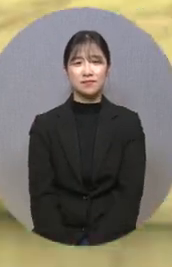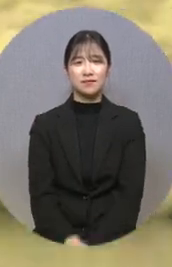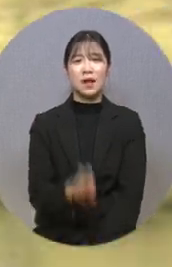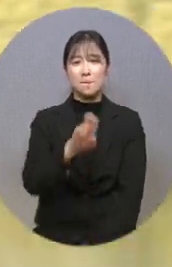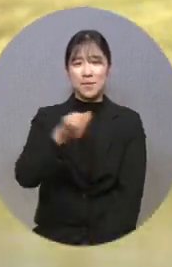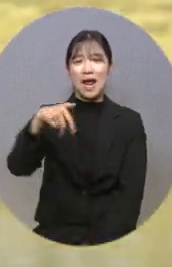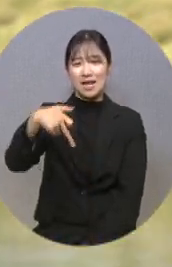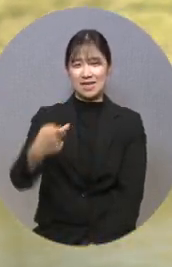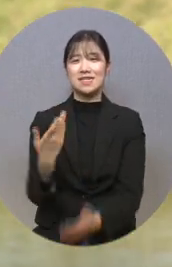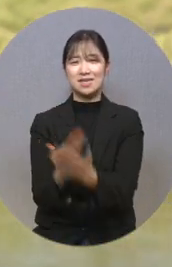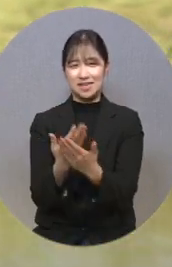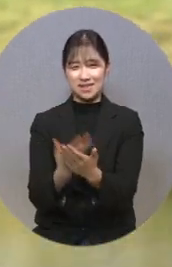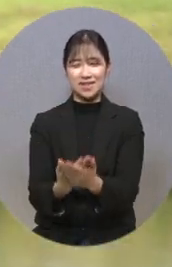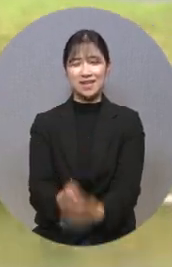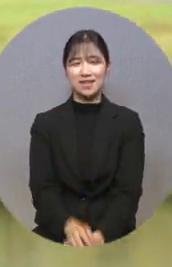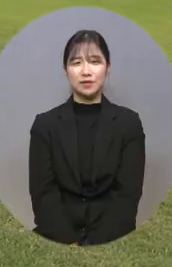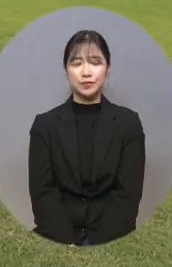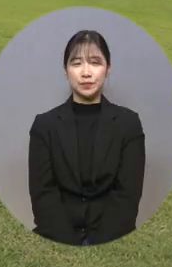양.